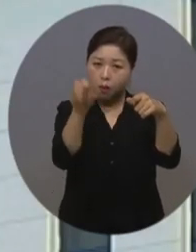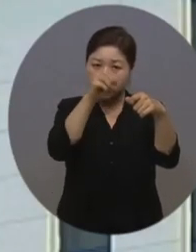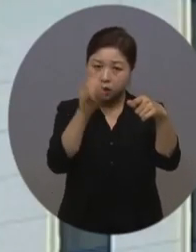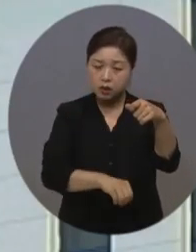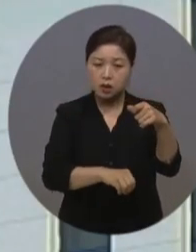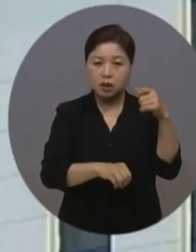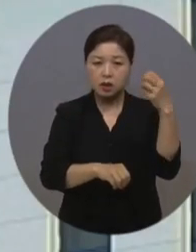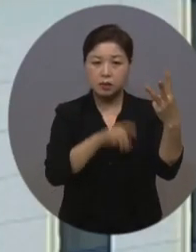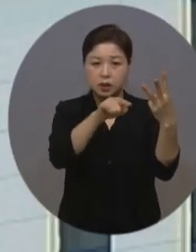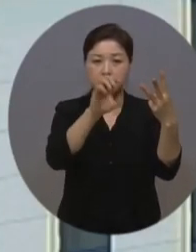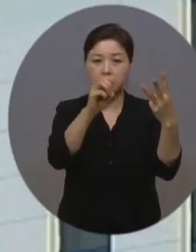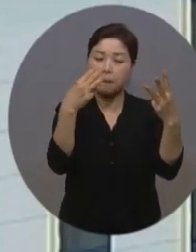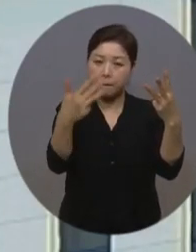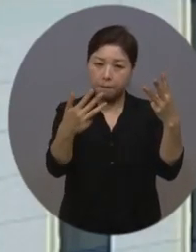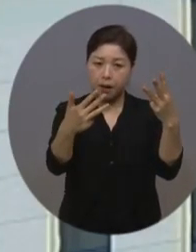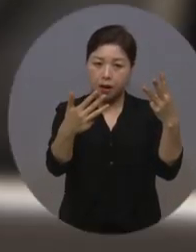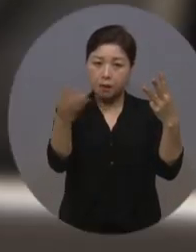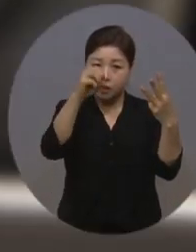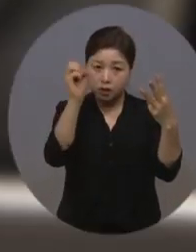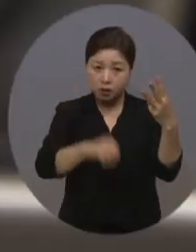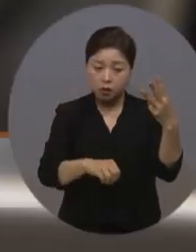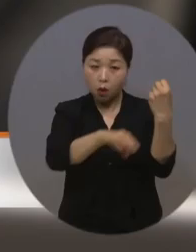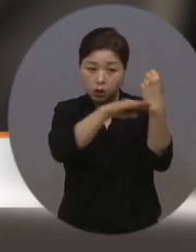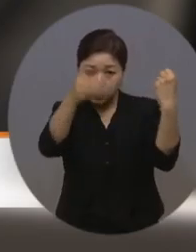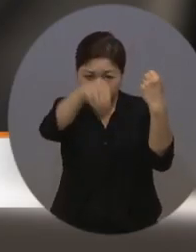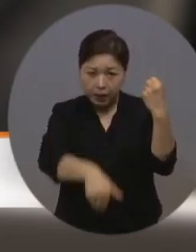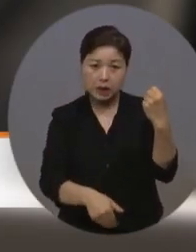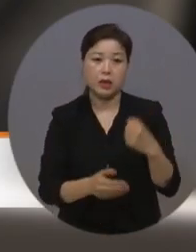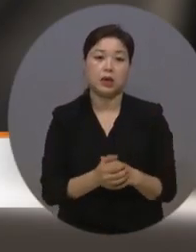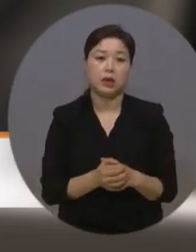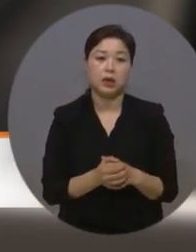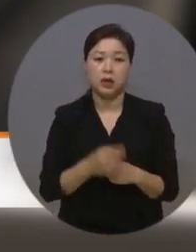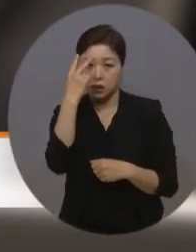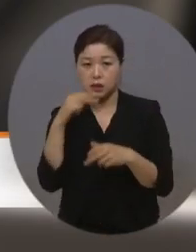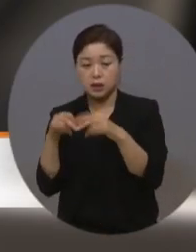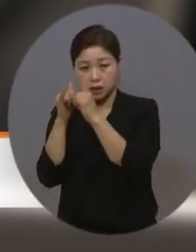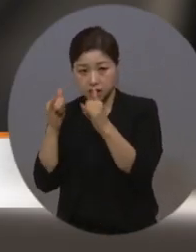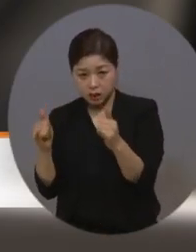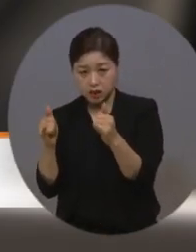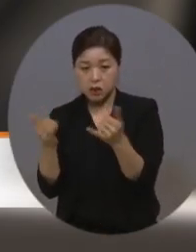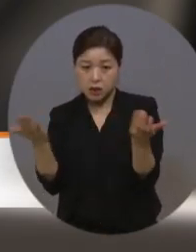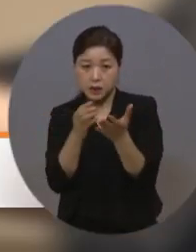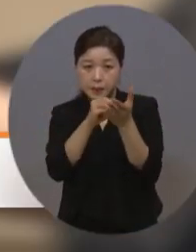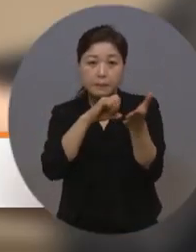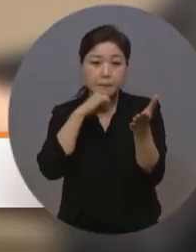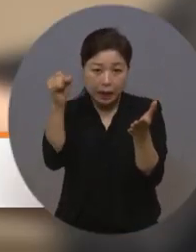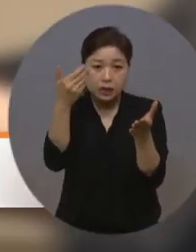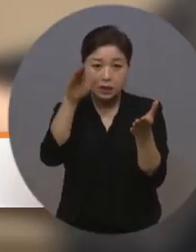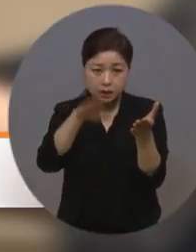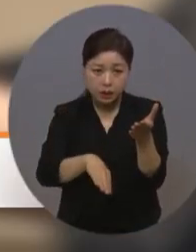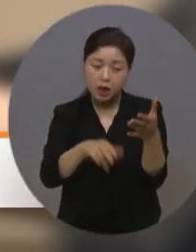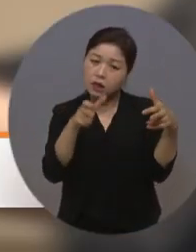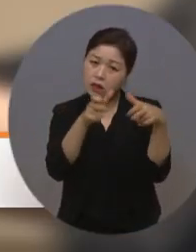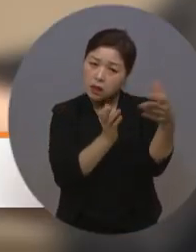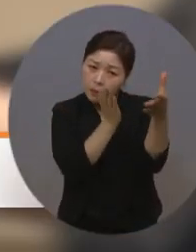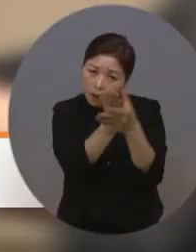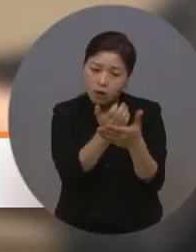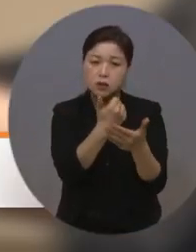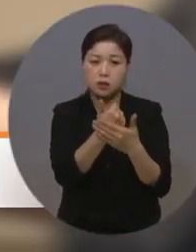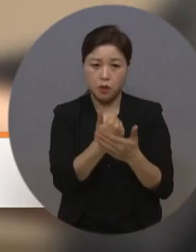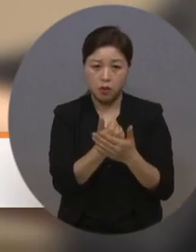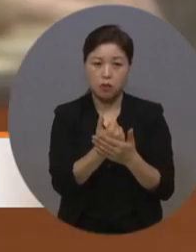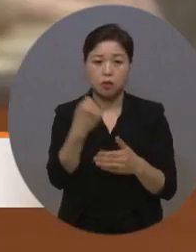기존의 믿어라 는 실정입니다 특히 시각장애인 의 경우 실제 취업에 성공 에도 장애 유형에 맞는 지원체계